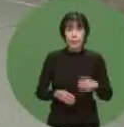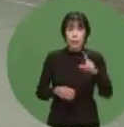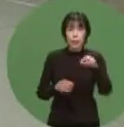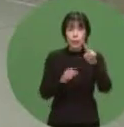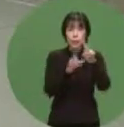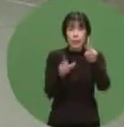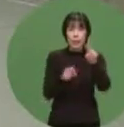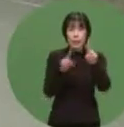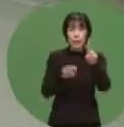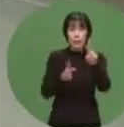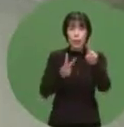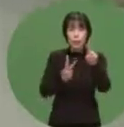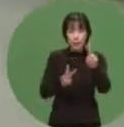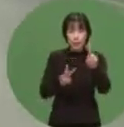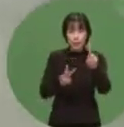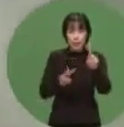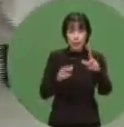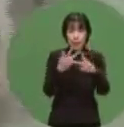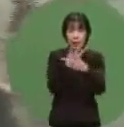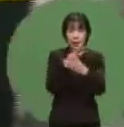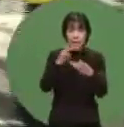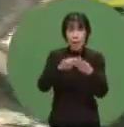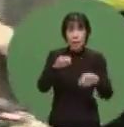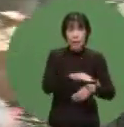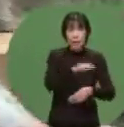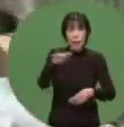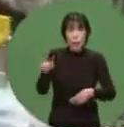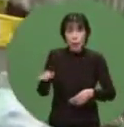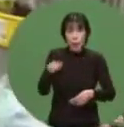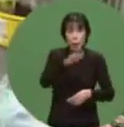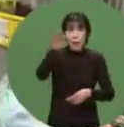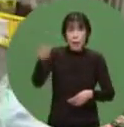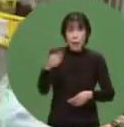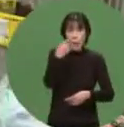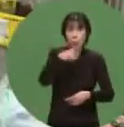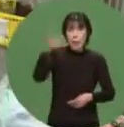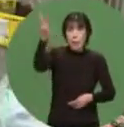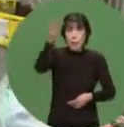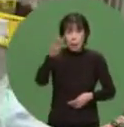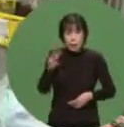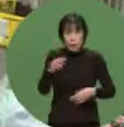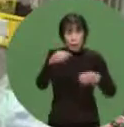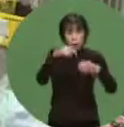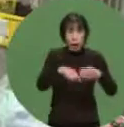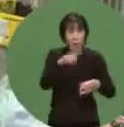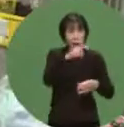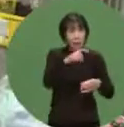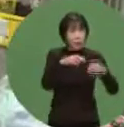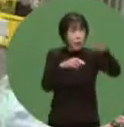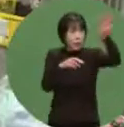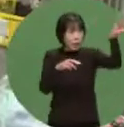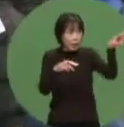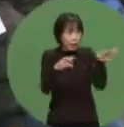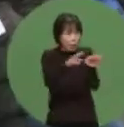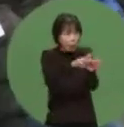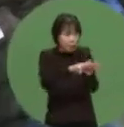11月13日、北田原を流れる山口川と穴虫川の天の川